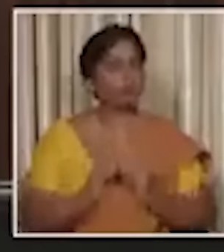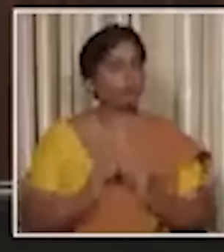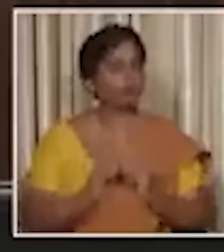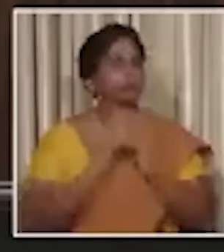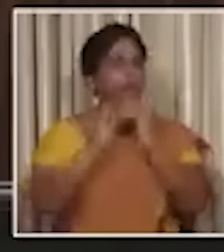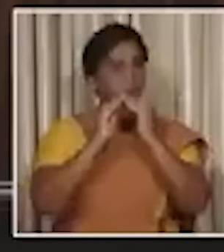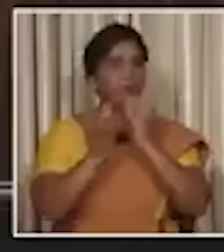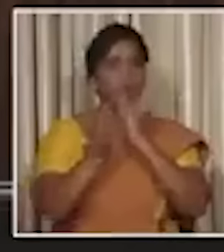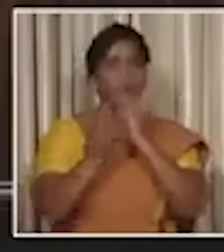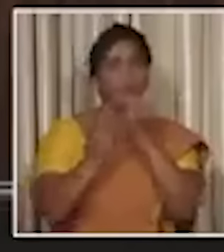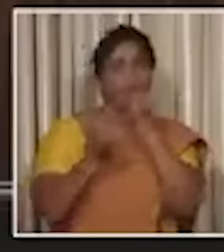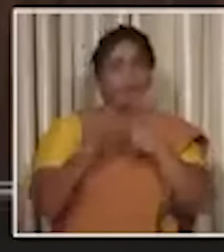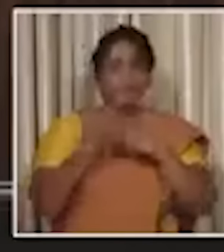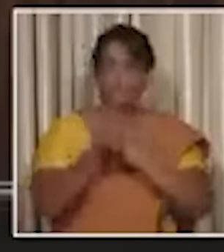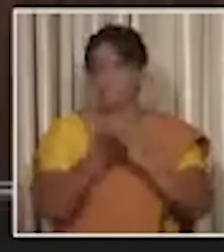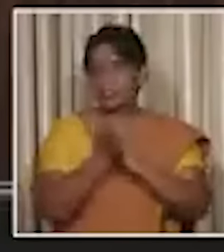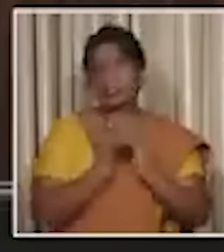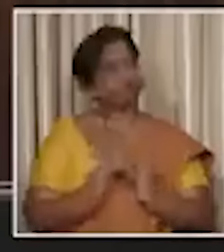பின்பற்றுகின்ற